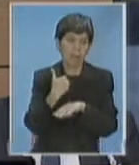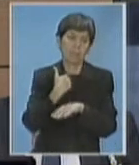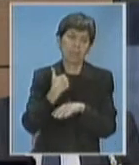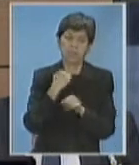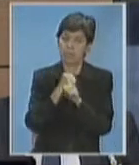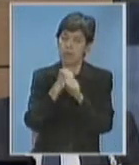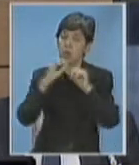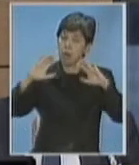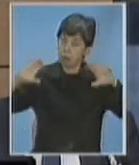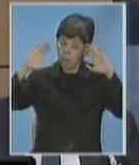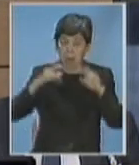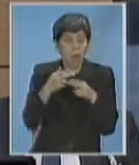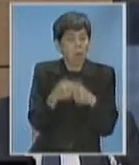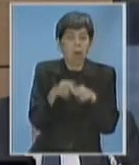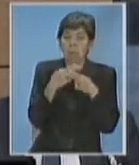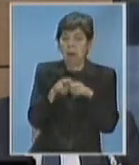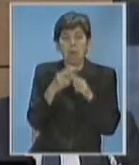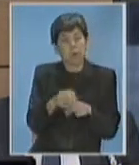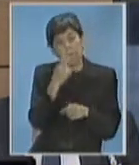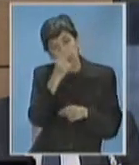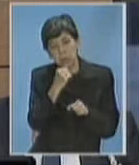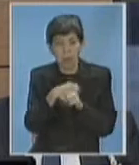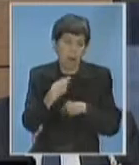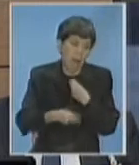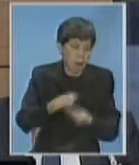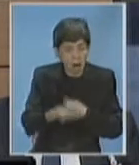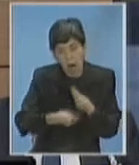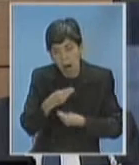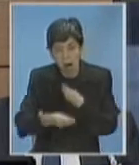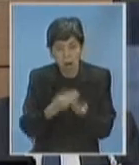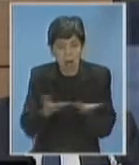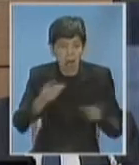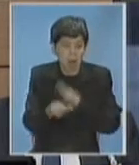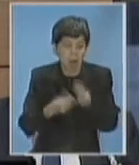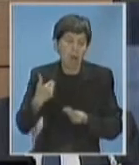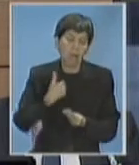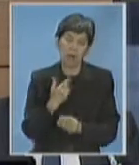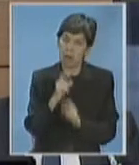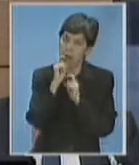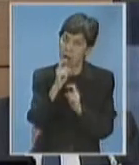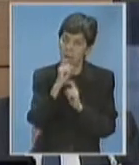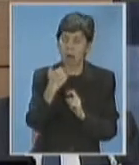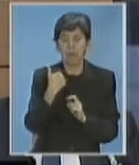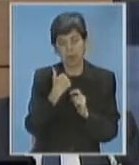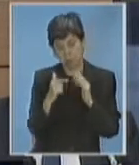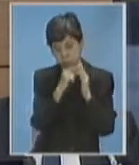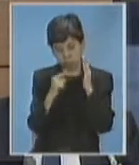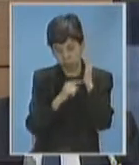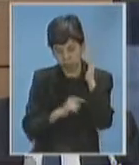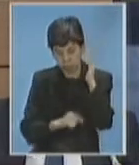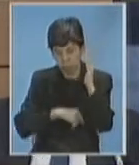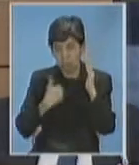ยงานของรัฐได้ปล่อยปละละเลยให้มีการจำหน่ายอยู่ในตลาดนัดหรือท้องตลาดในทุกภูมิภาคของประเทศไท